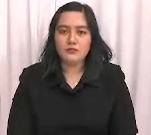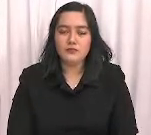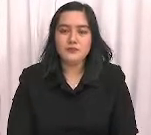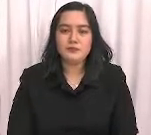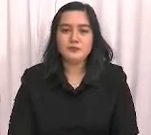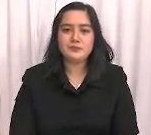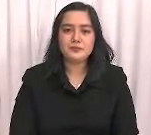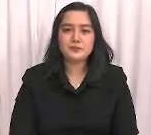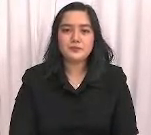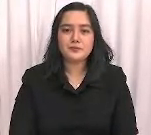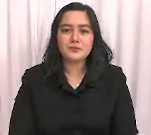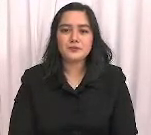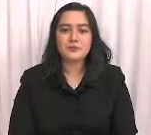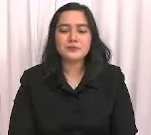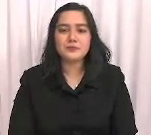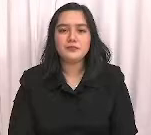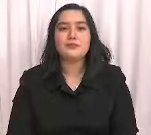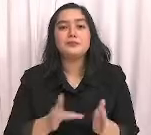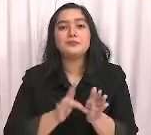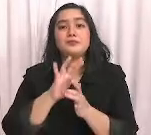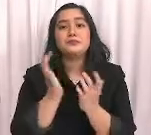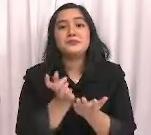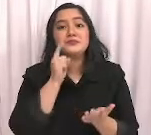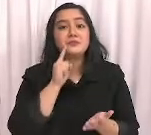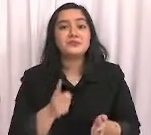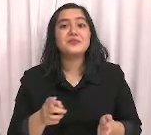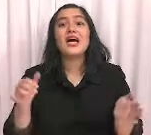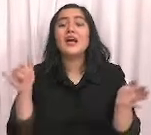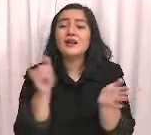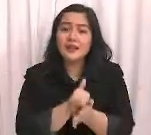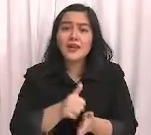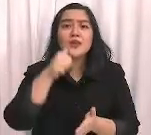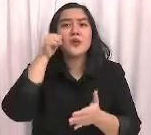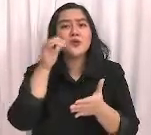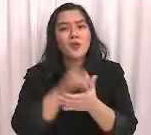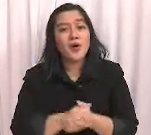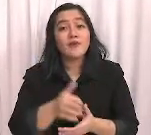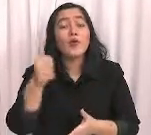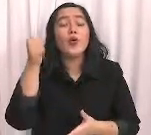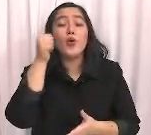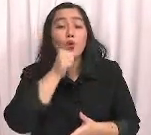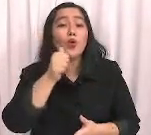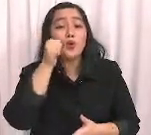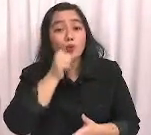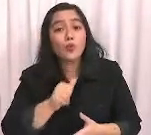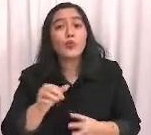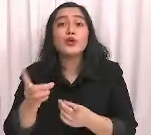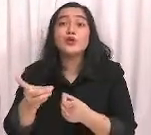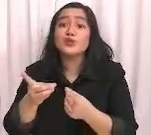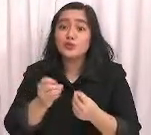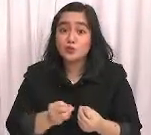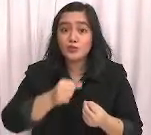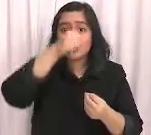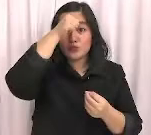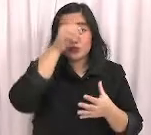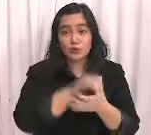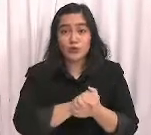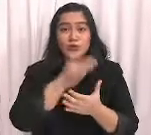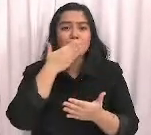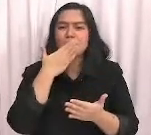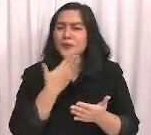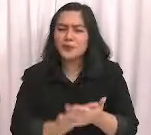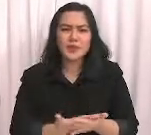evil all the days of her life. Amen. Boy, amen. My goodness. Buong buhay. Akalain mo,